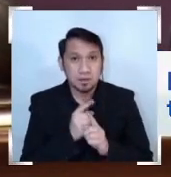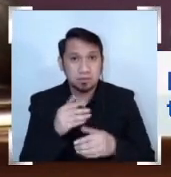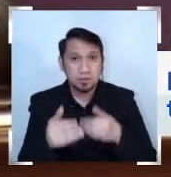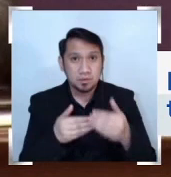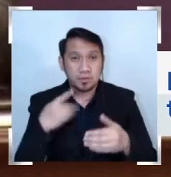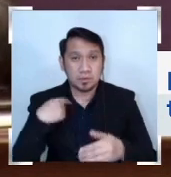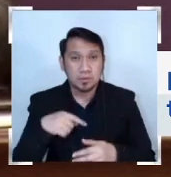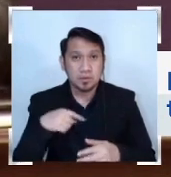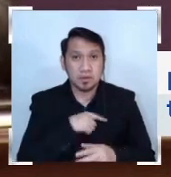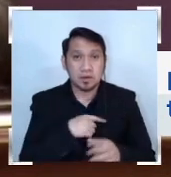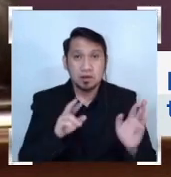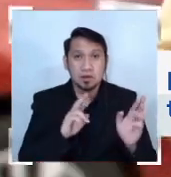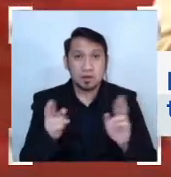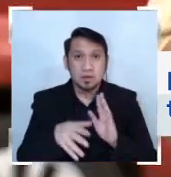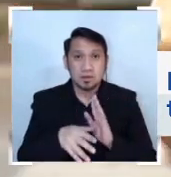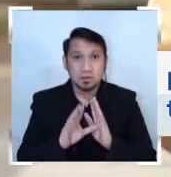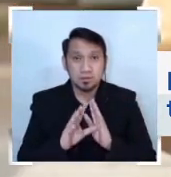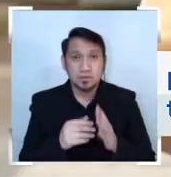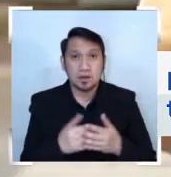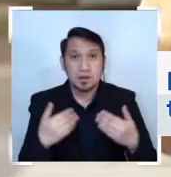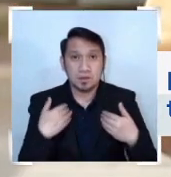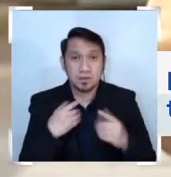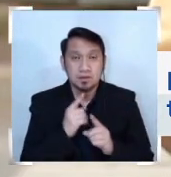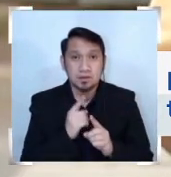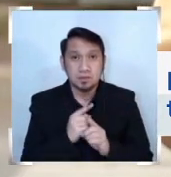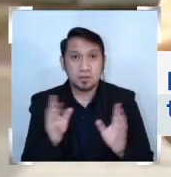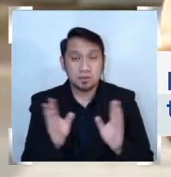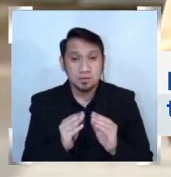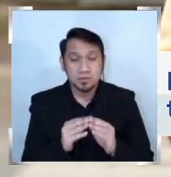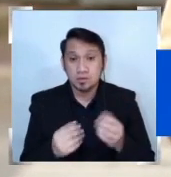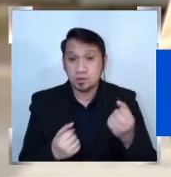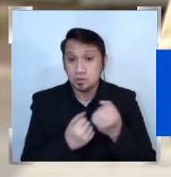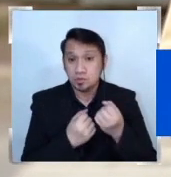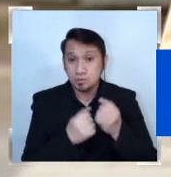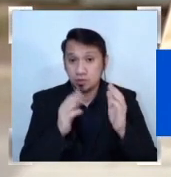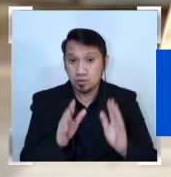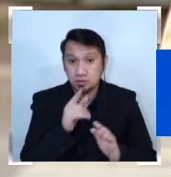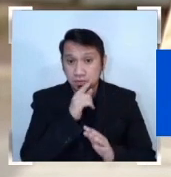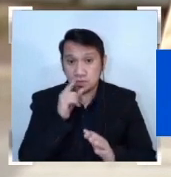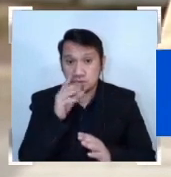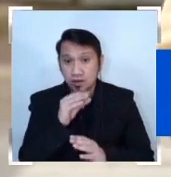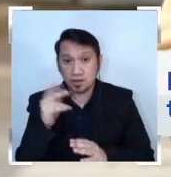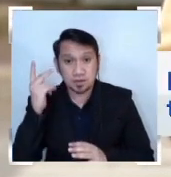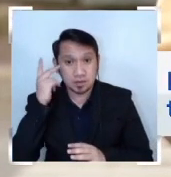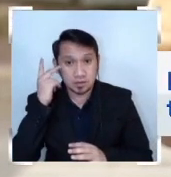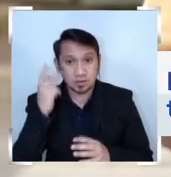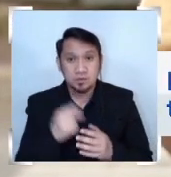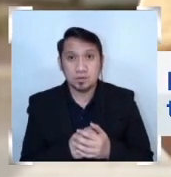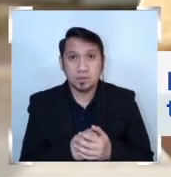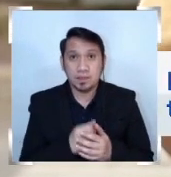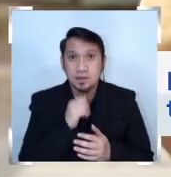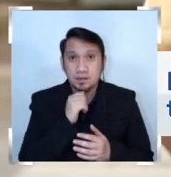ang COMELEC na humarap sa proper forum. Para sa ilang taga-suporta ni Vice President Lenny Robredo at Senator Kiko Pangilinan, hindi titigil